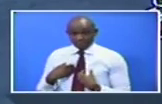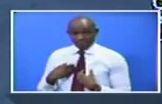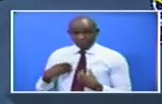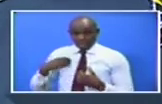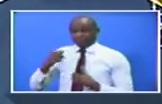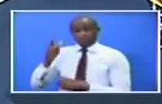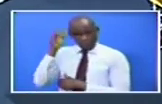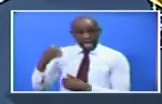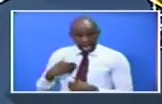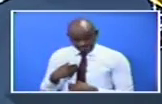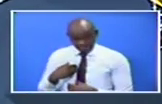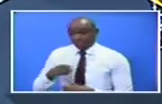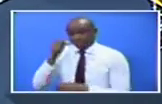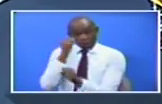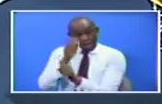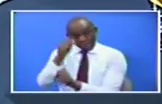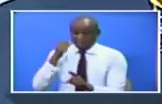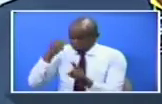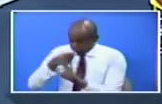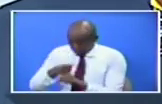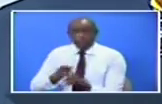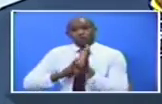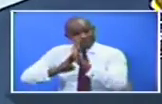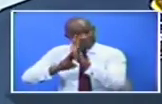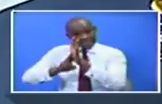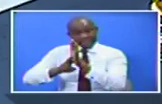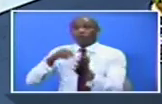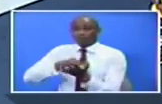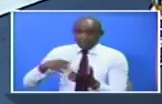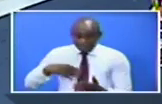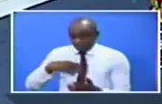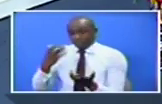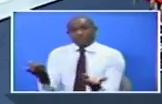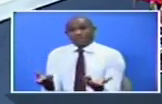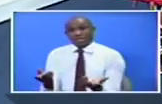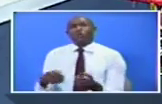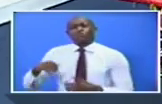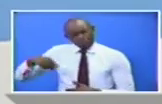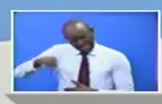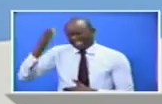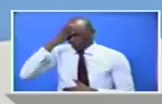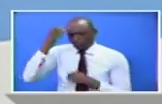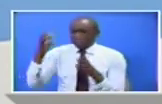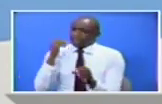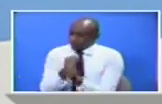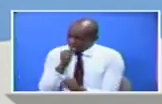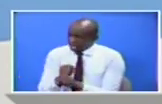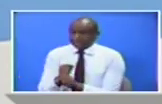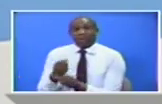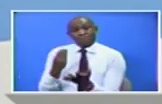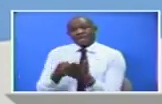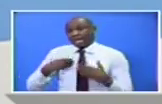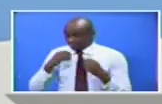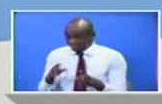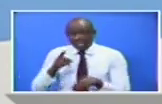ameajiriwa na kazi yake ni hiyo, kutetea wale wafanyikazi wanyonge ambao hawajiwezi. Tunajua wafanyikazi wengi hawajiwezi, na